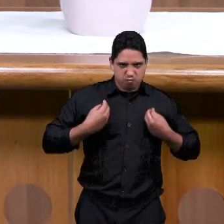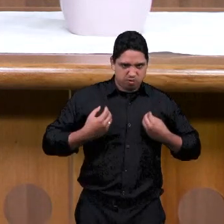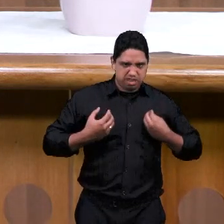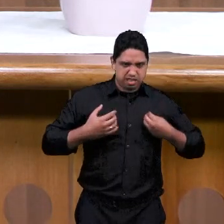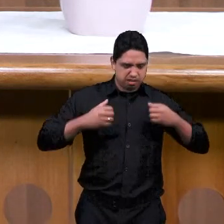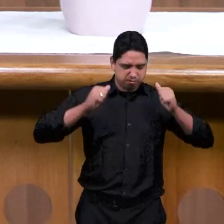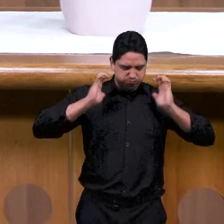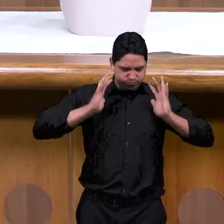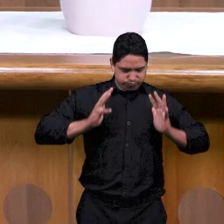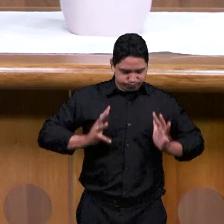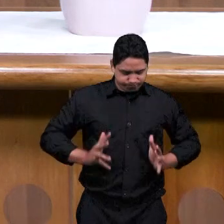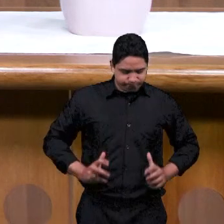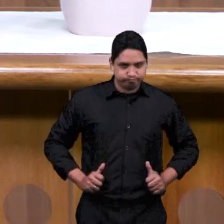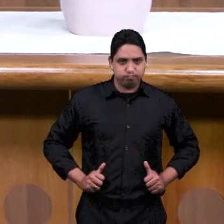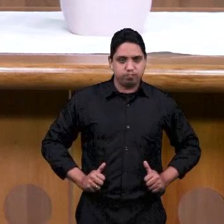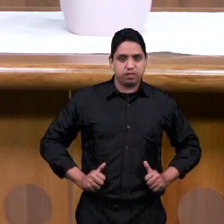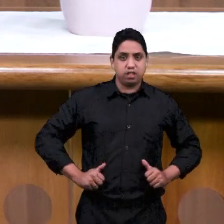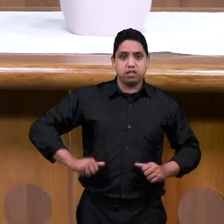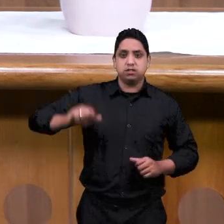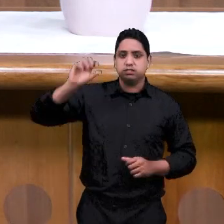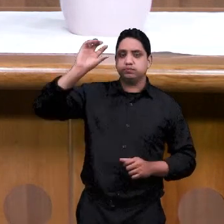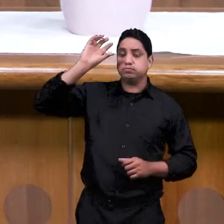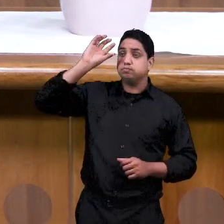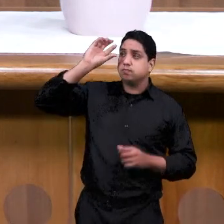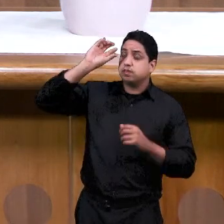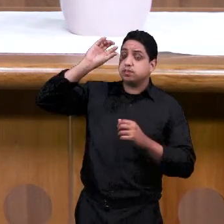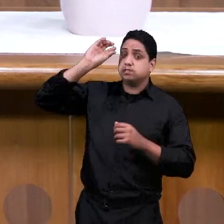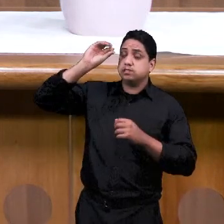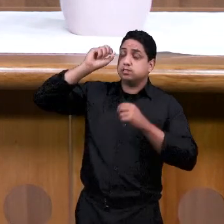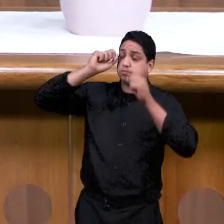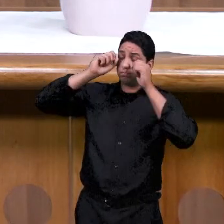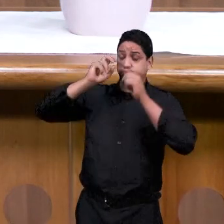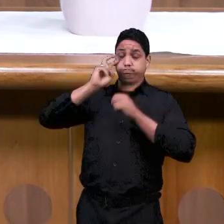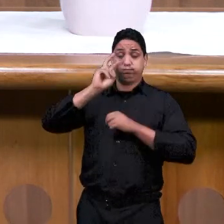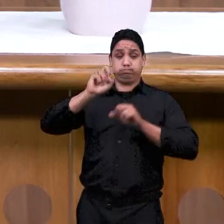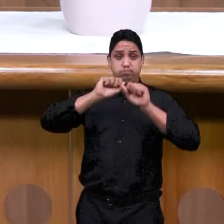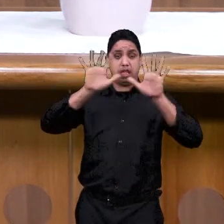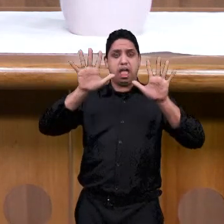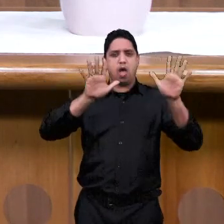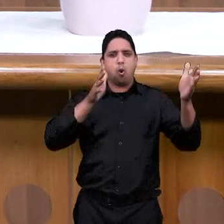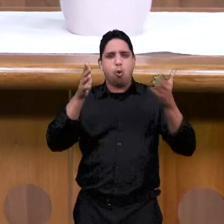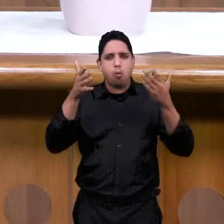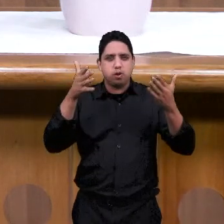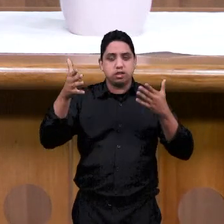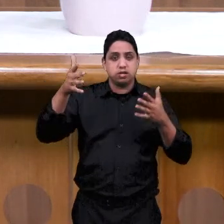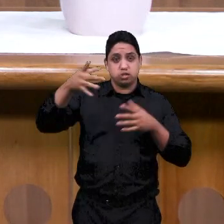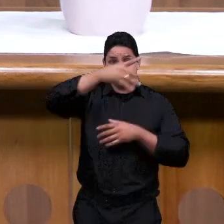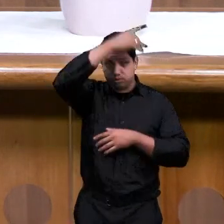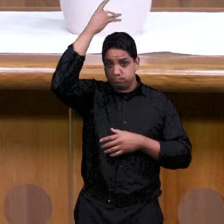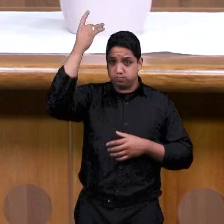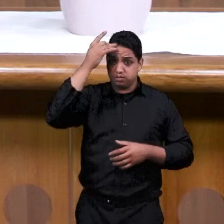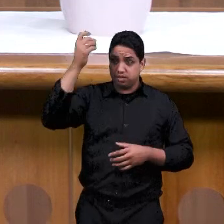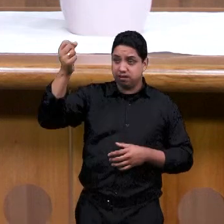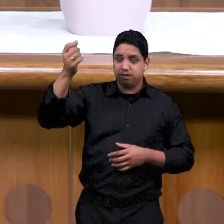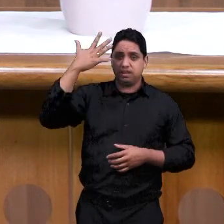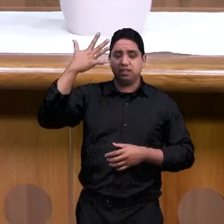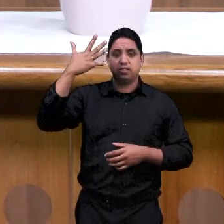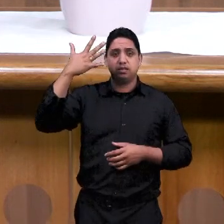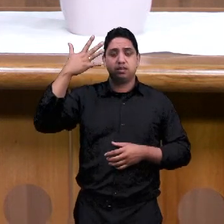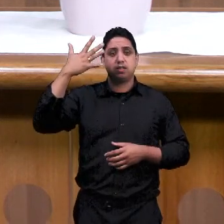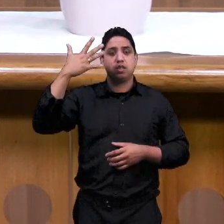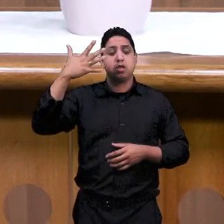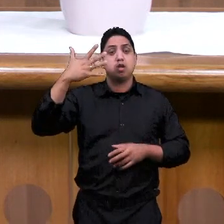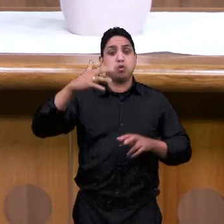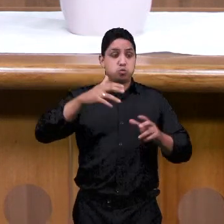pouvoir du sang de Jésus. Et quand il dispense le colis, il rejette la révélation du Saint-Esprit. Donc,